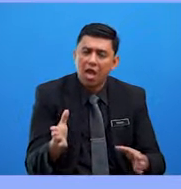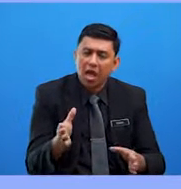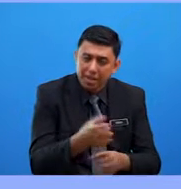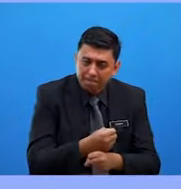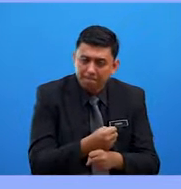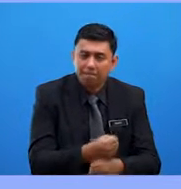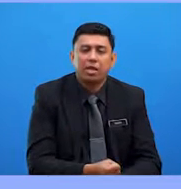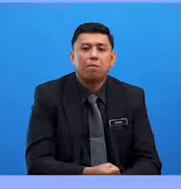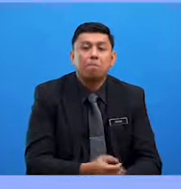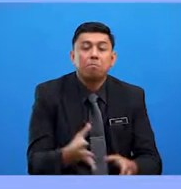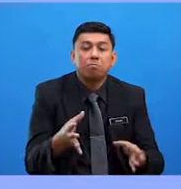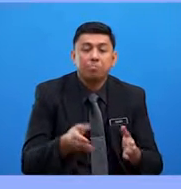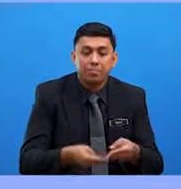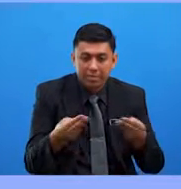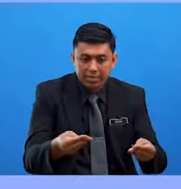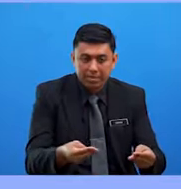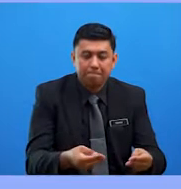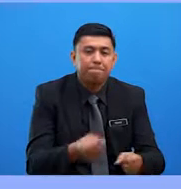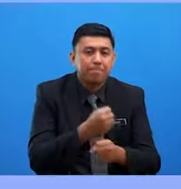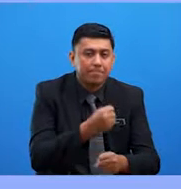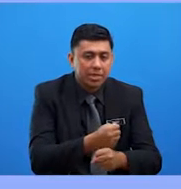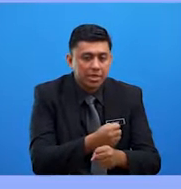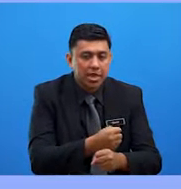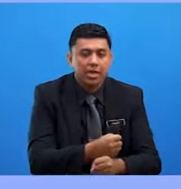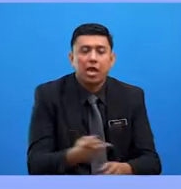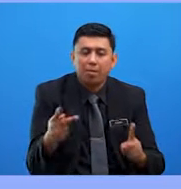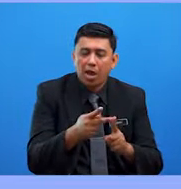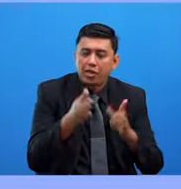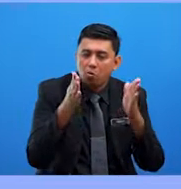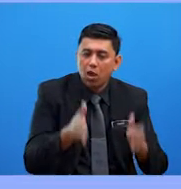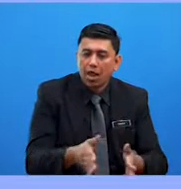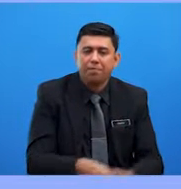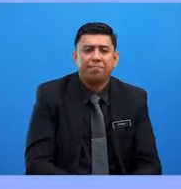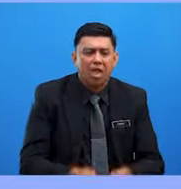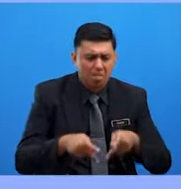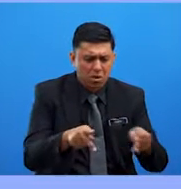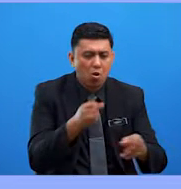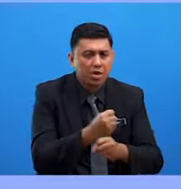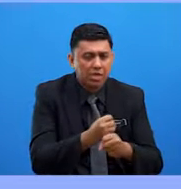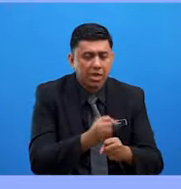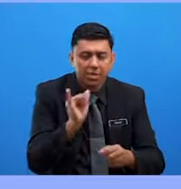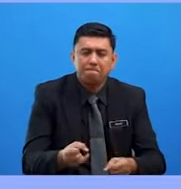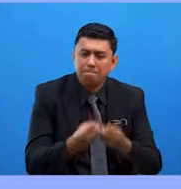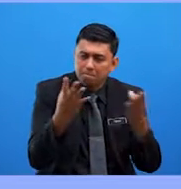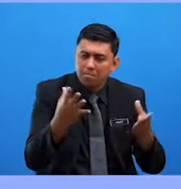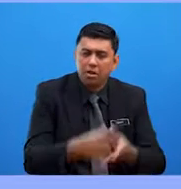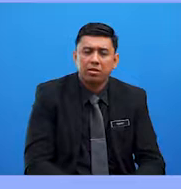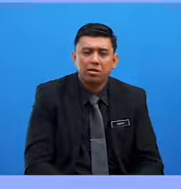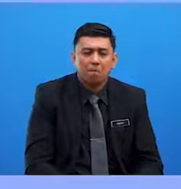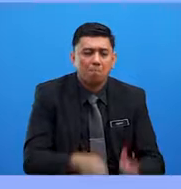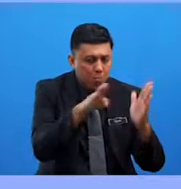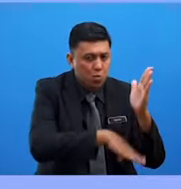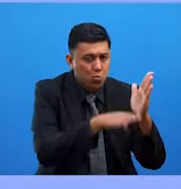tenaga kerja yang ada dalam negara tersebut. Di mana peluang pekerjaan yang banyak akan